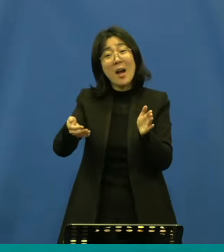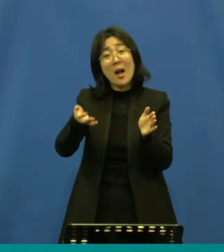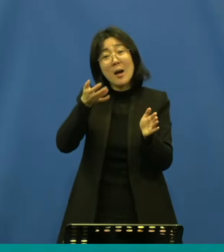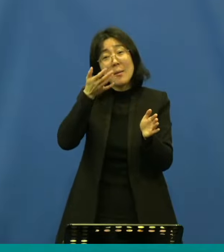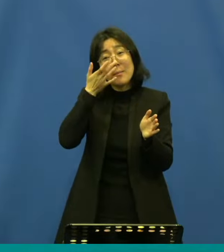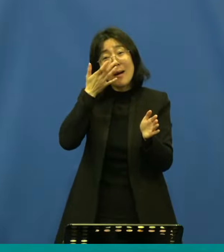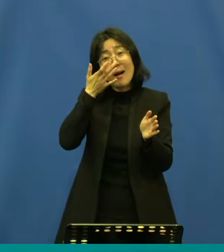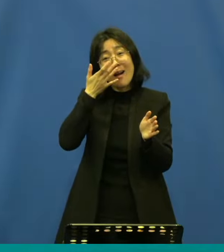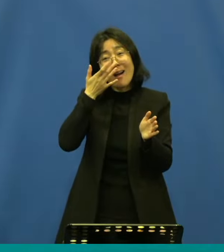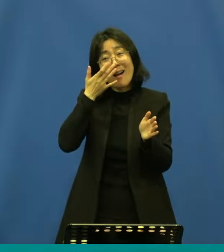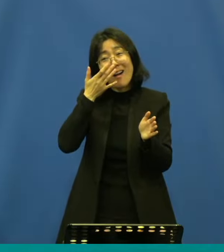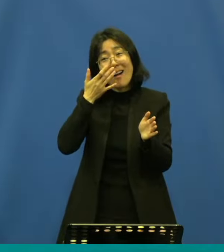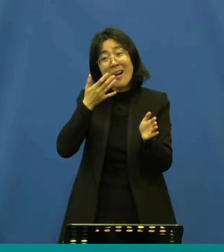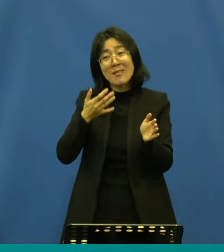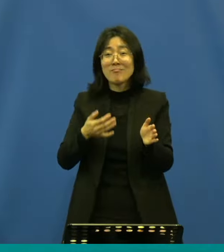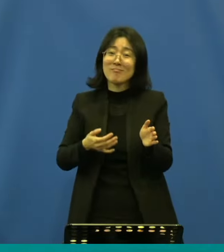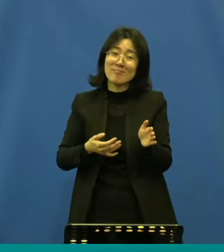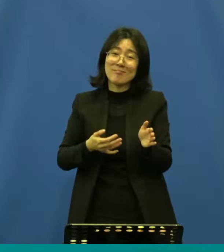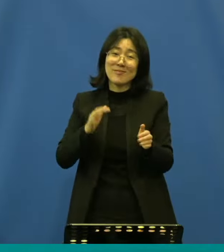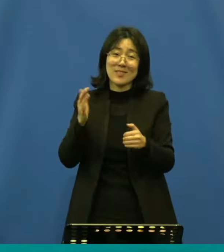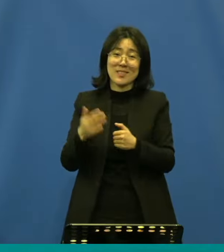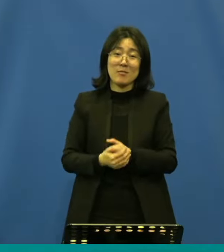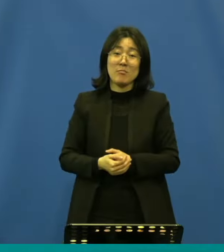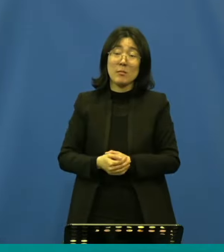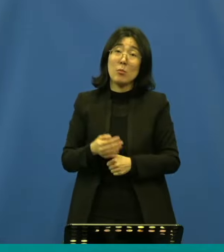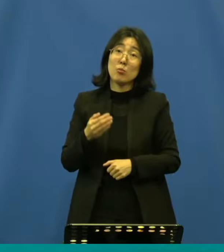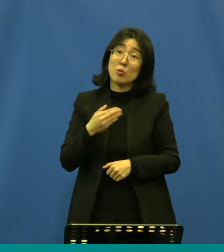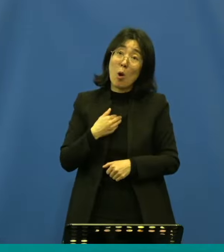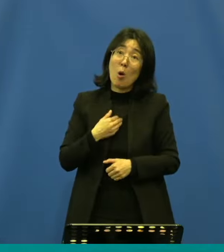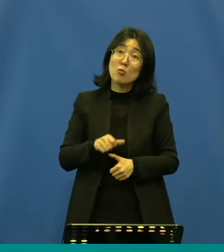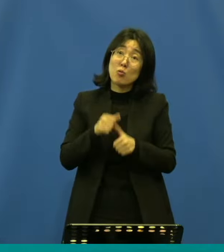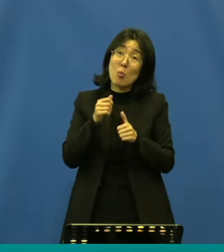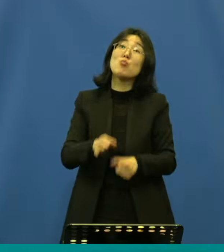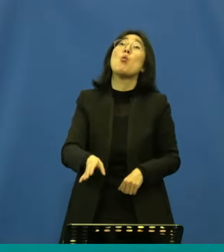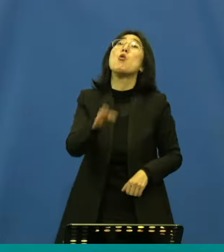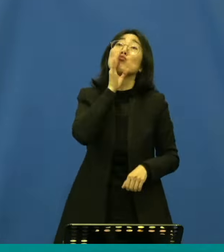구원받아 마땅한 사람을 하나님이 구원하신 것처럼 착각하는.